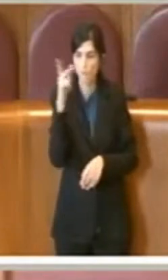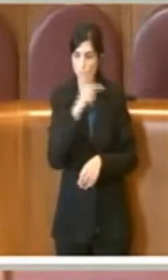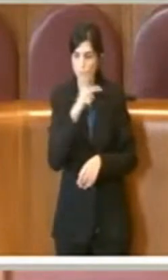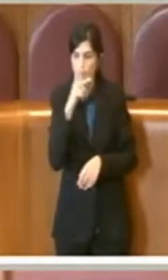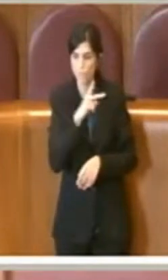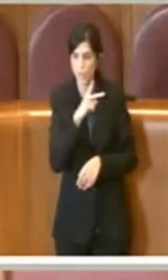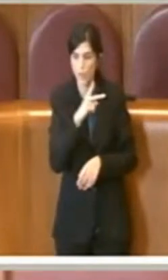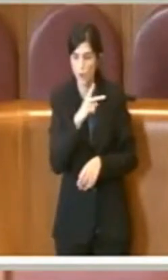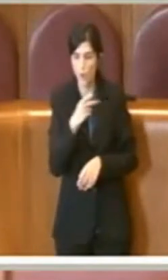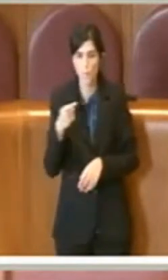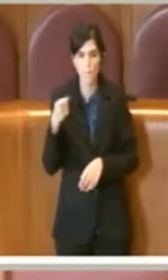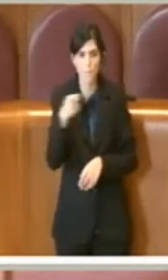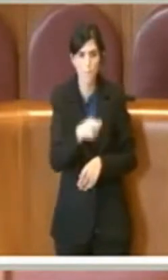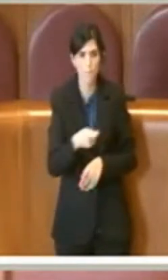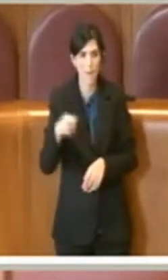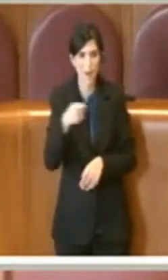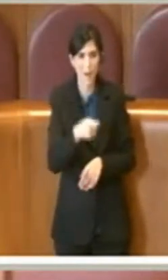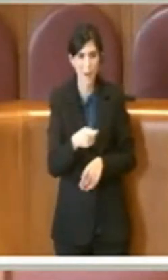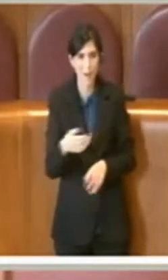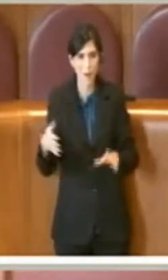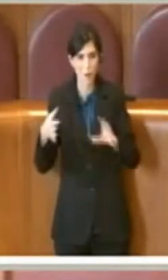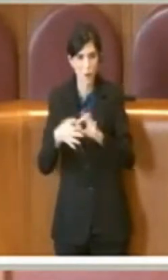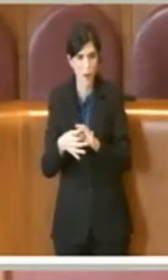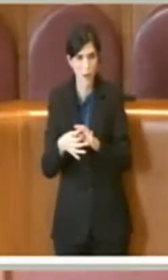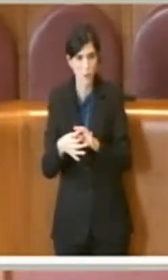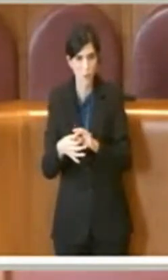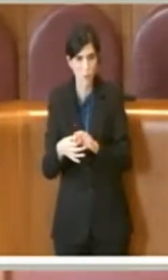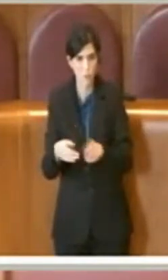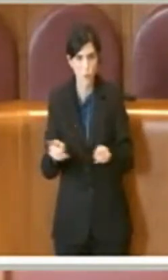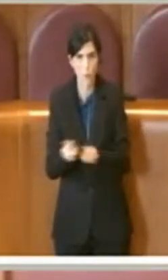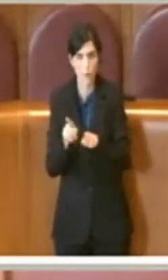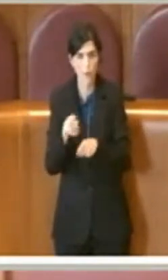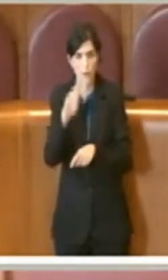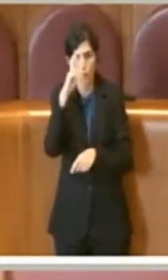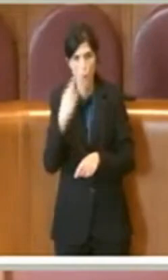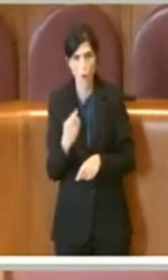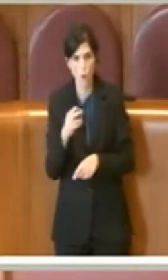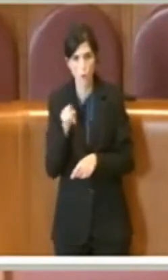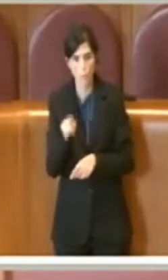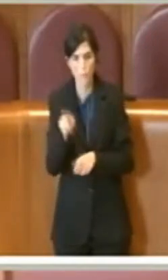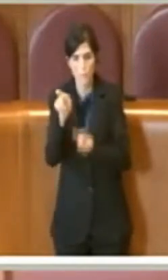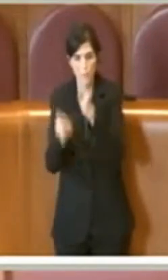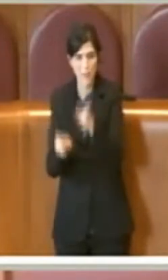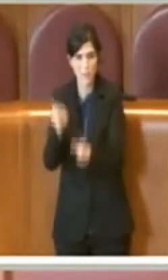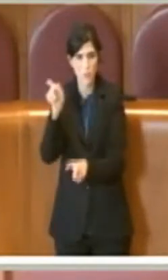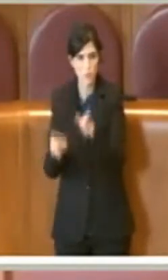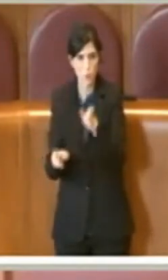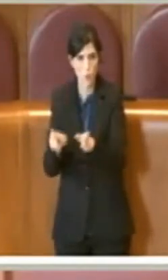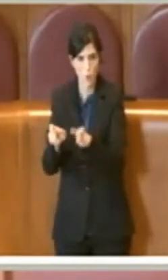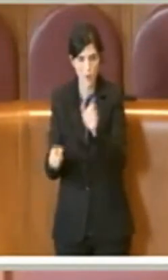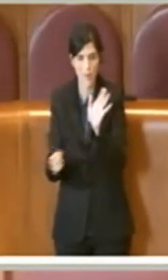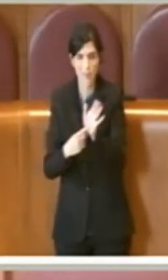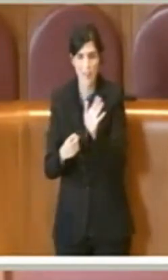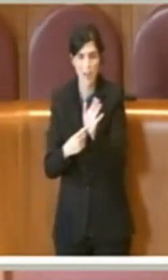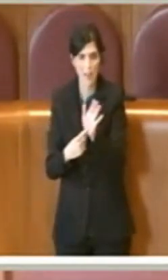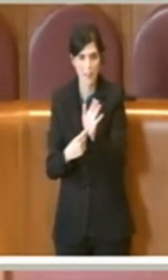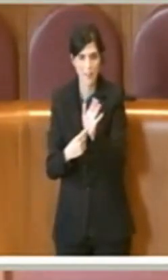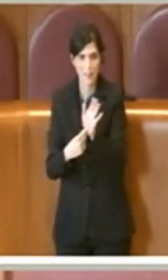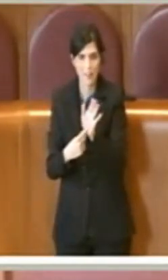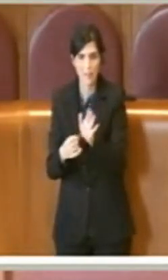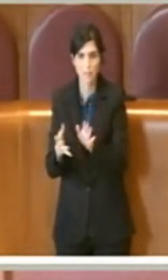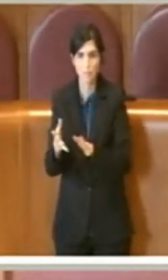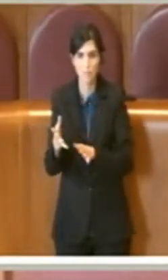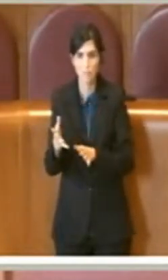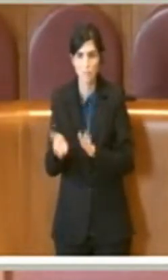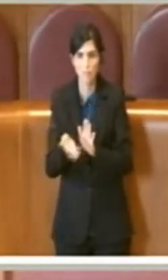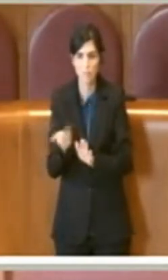delle persone private dei diritti allora dovrebbero anche imparare